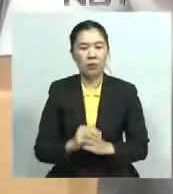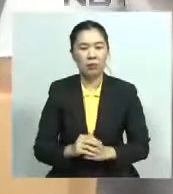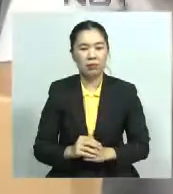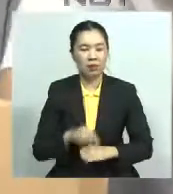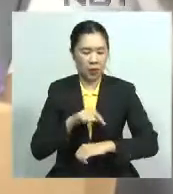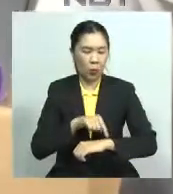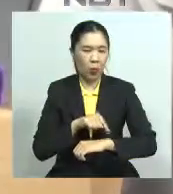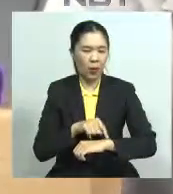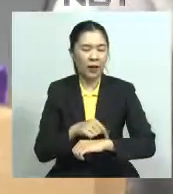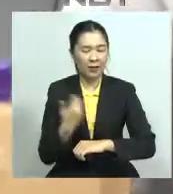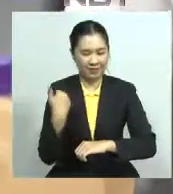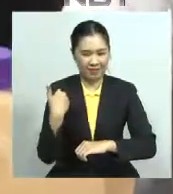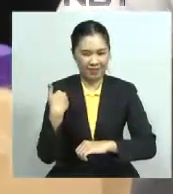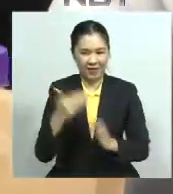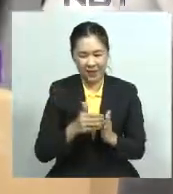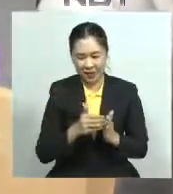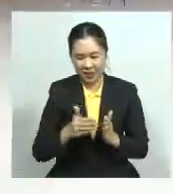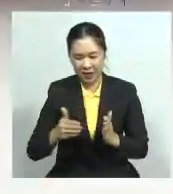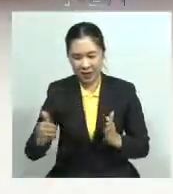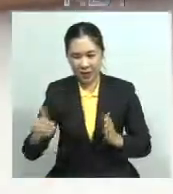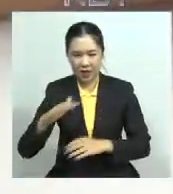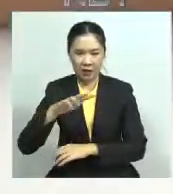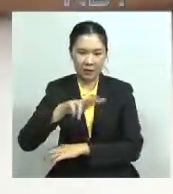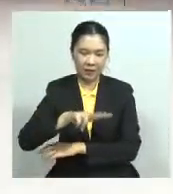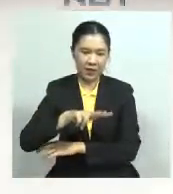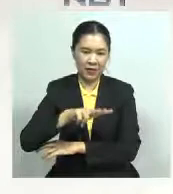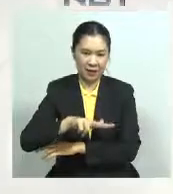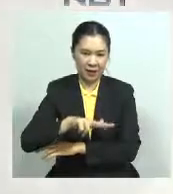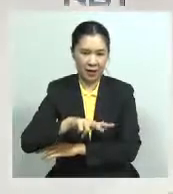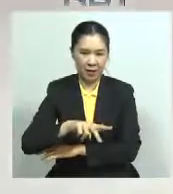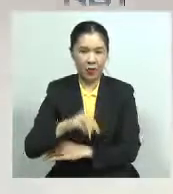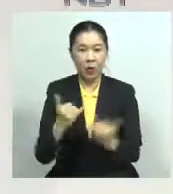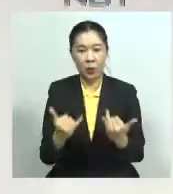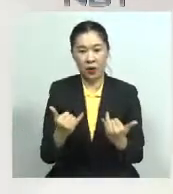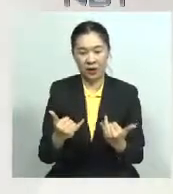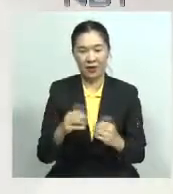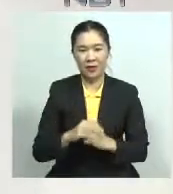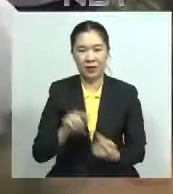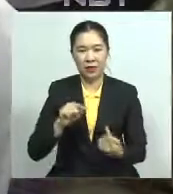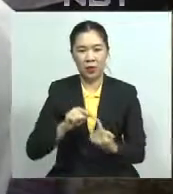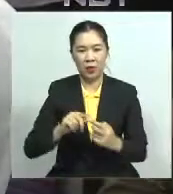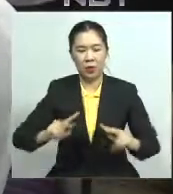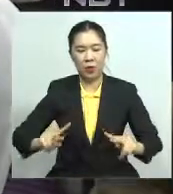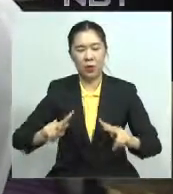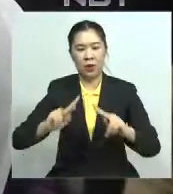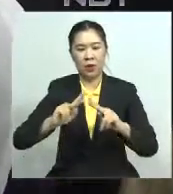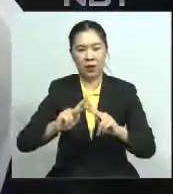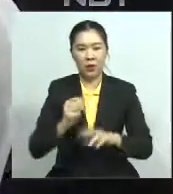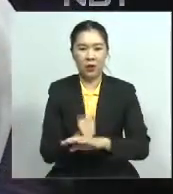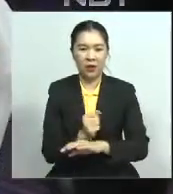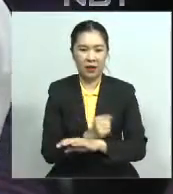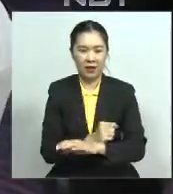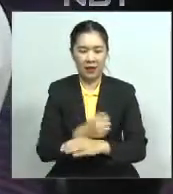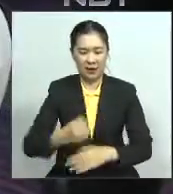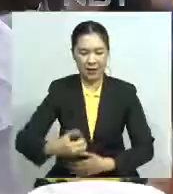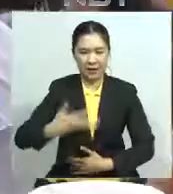ลานะครับเพราะว่างานจะจัดจนถึงเวลา15 นาฬิกาของวันนี้วันเดียวเท่านั้นนะครับจัดที่กระทรวงแรงงานนะครับชั้น5ห้อง